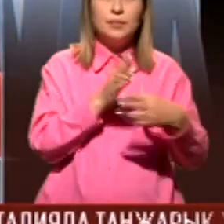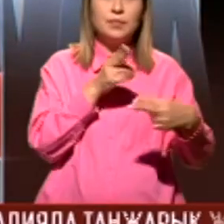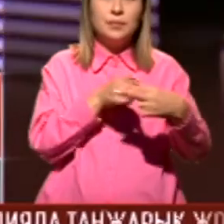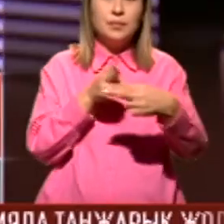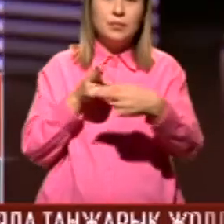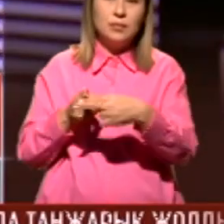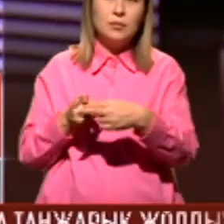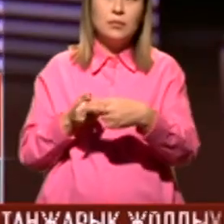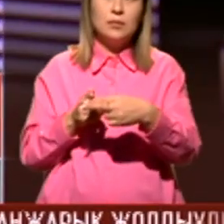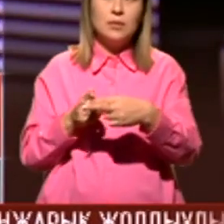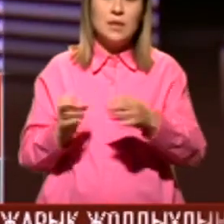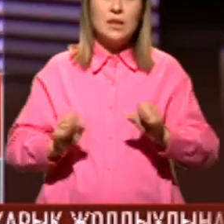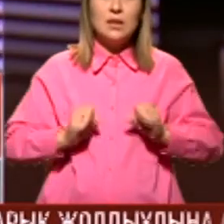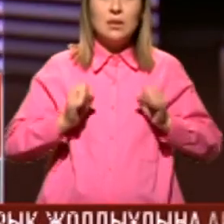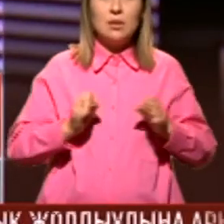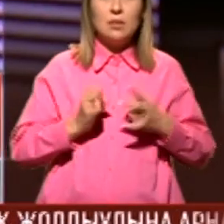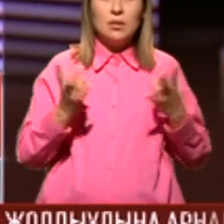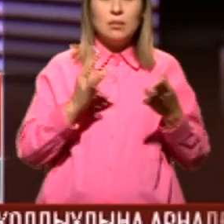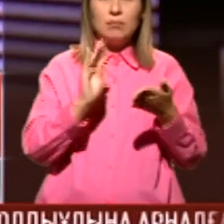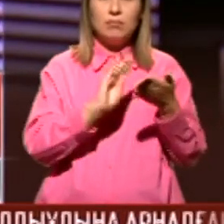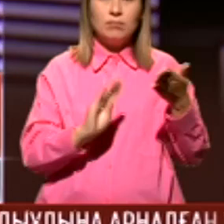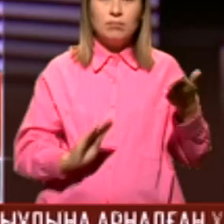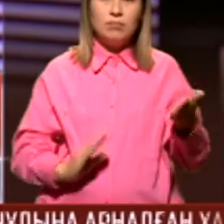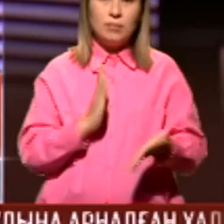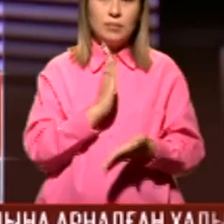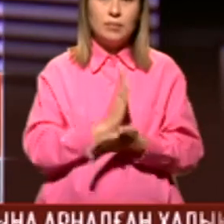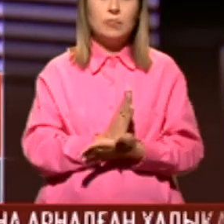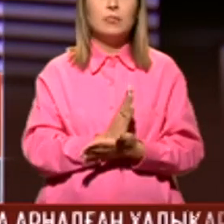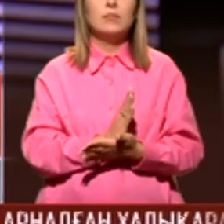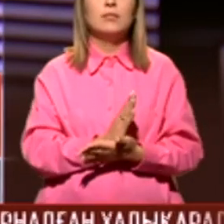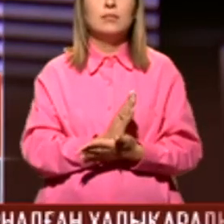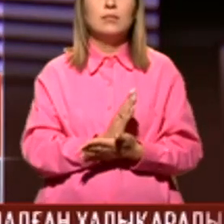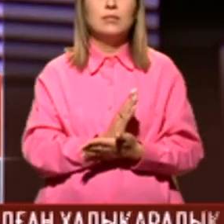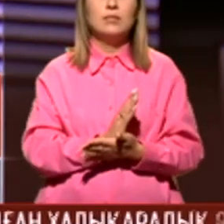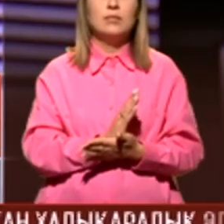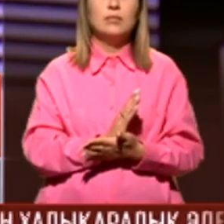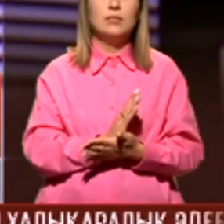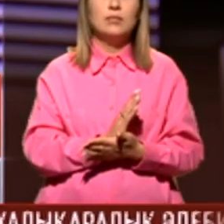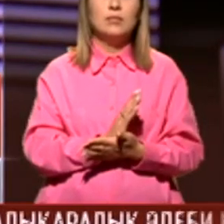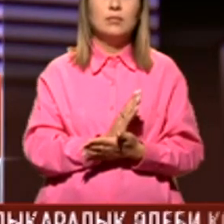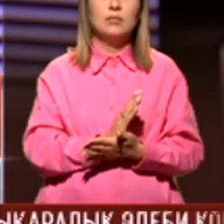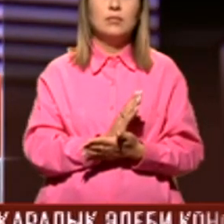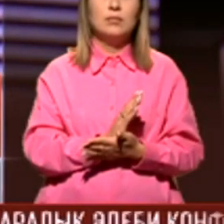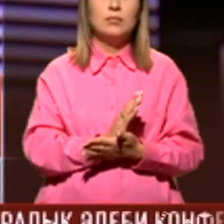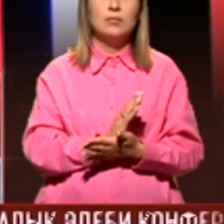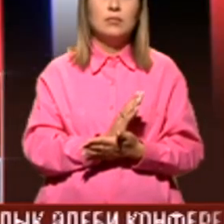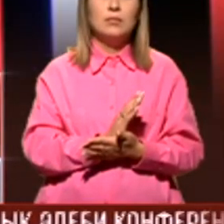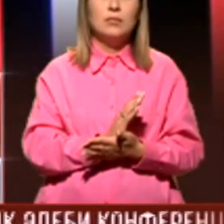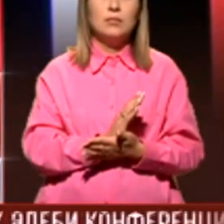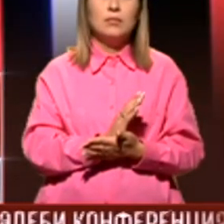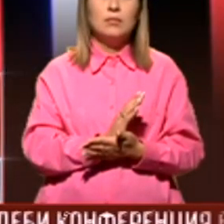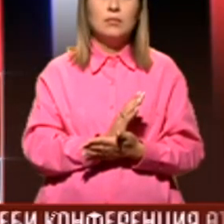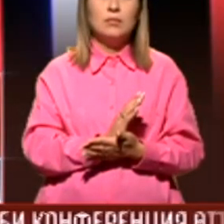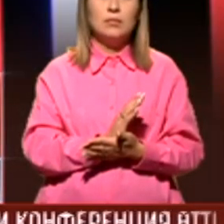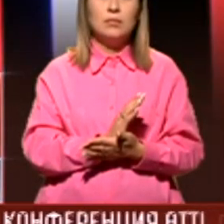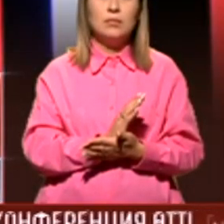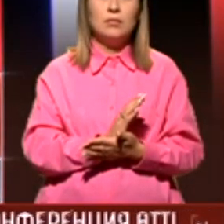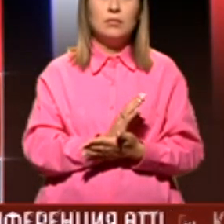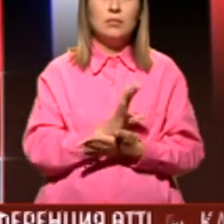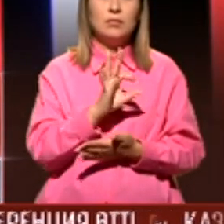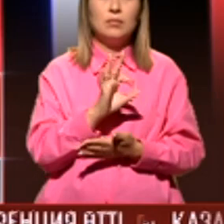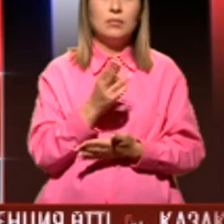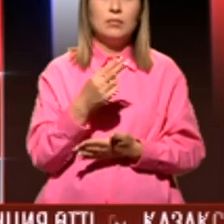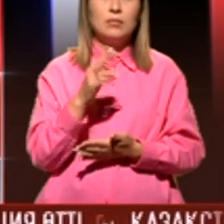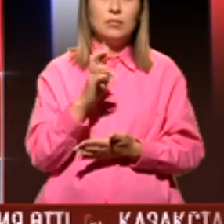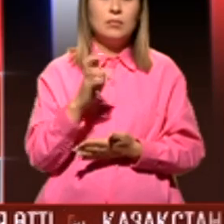жолмен шешуге тырысу керек деп жазылған. Сонда енді ұқшыны ОДКБ уақытша